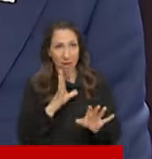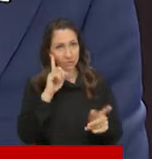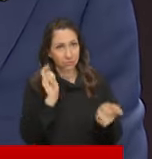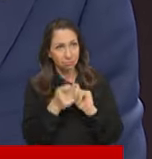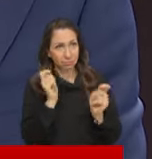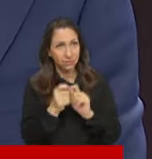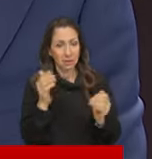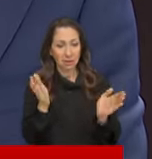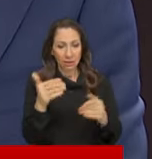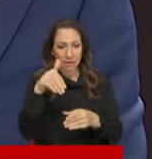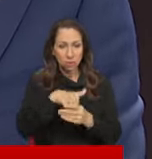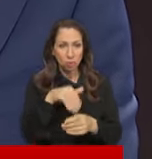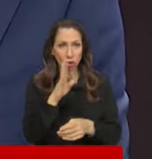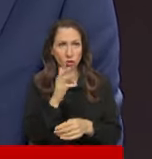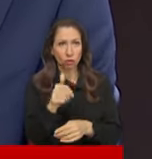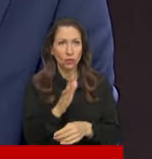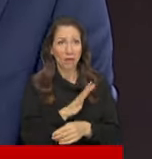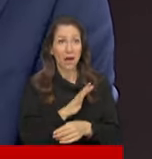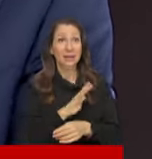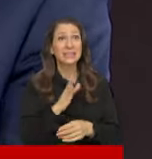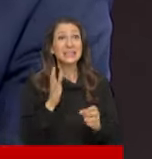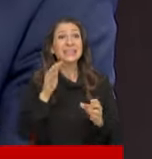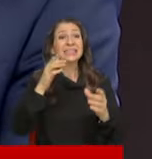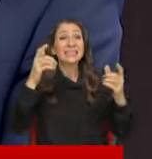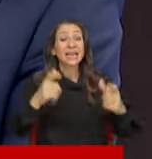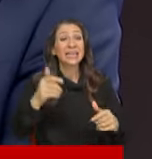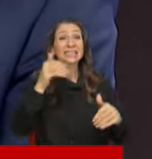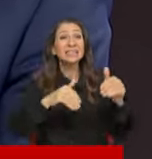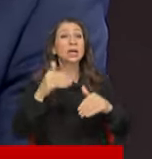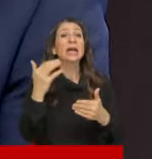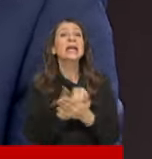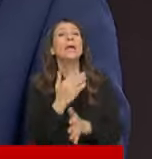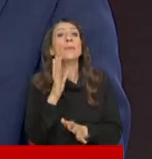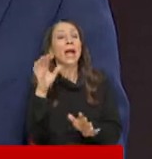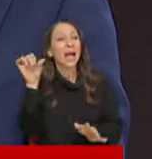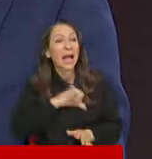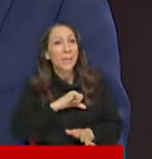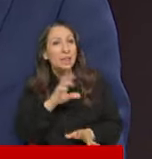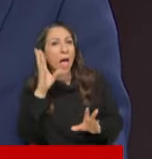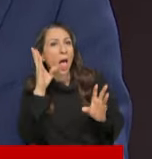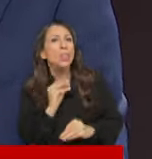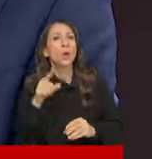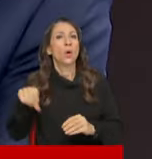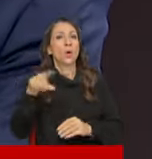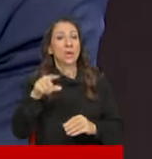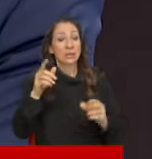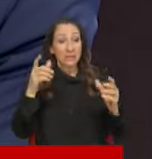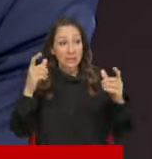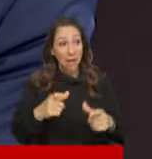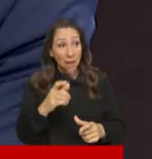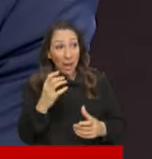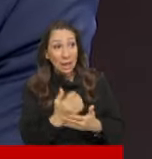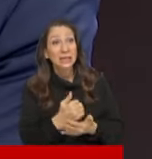görüyorsun Sandığa da zaten dör gün kaldı Sandığa 4 gün kaldı sahada seçimi kazanamadık varını kaybettiklerini görüyorlar sahada